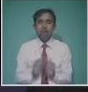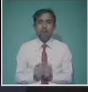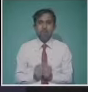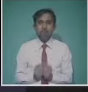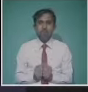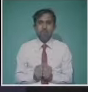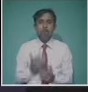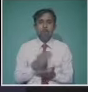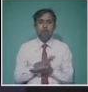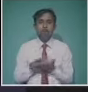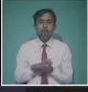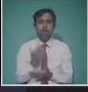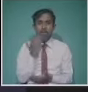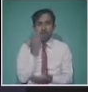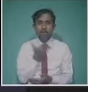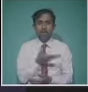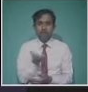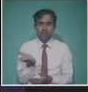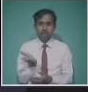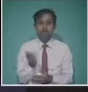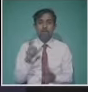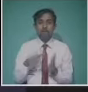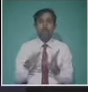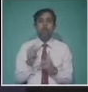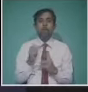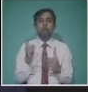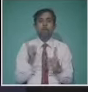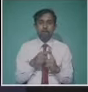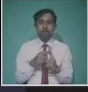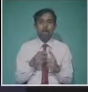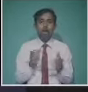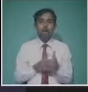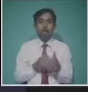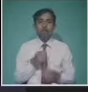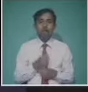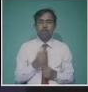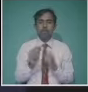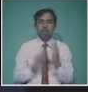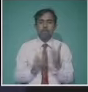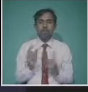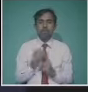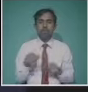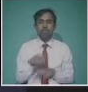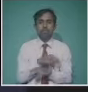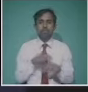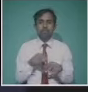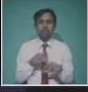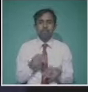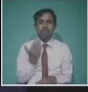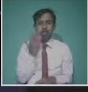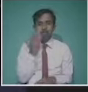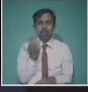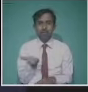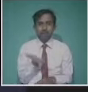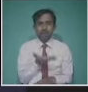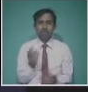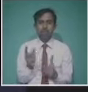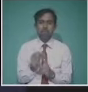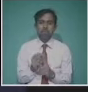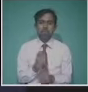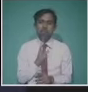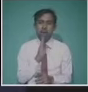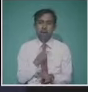එක මොනවට පැහැදිලි වුණා පොදු ව්‍යාපාර කාර්ක සභාව තුල ආණ්ඩු පක්ෂයේ මන්ත්‍රීවරුන් ඇසිරීම හරහා ඒ නිසා අපිට පේනවා මෙරටේ දුප්පත්